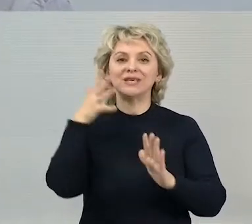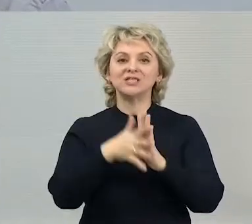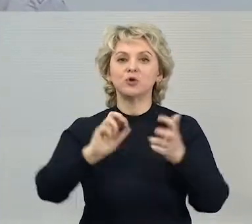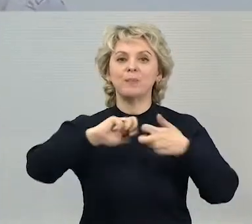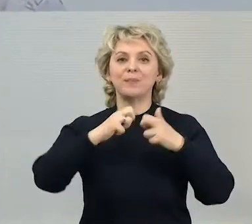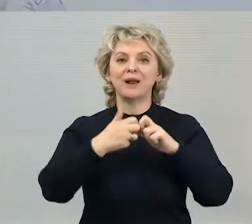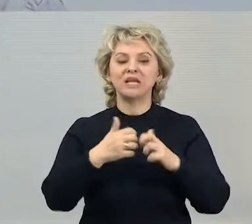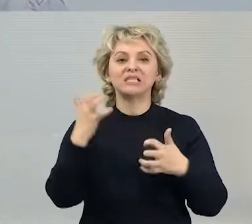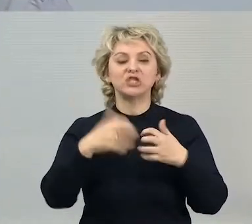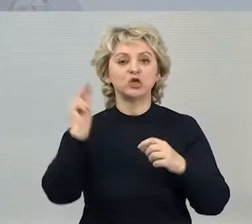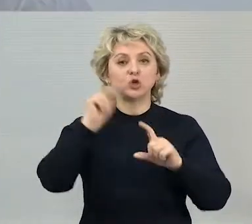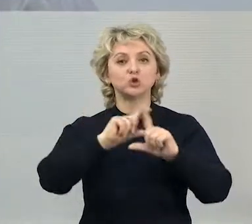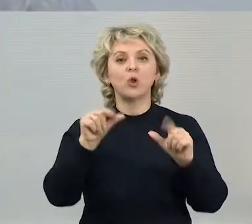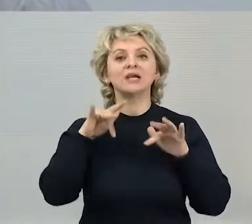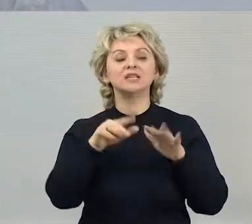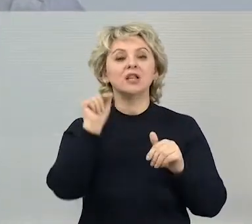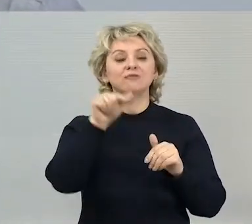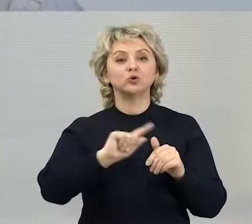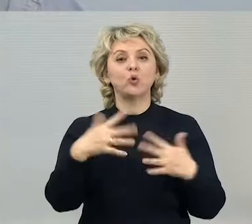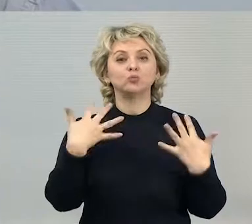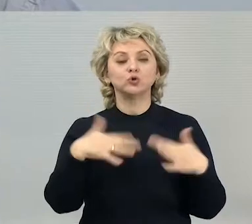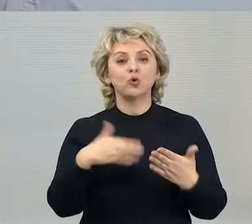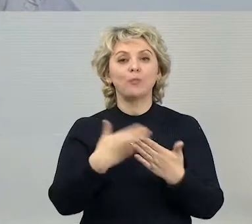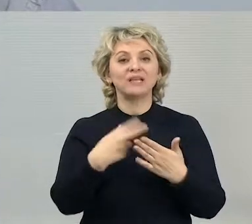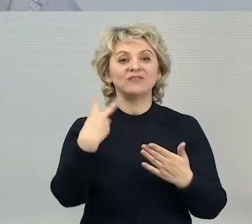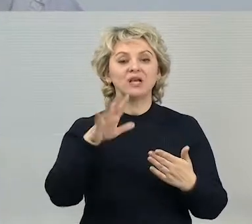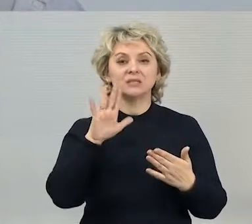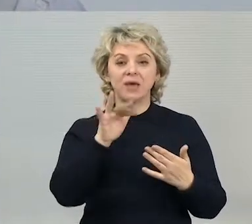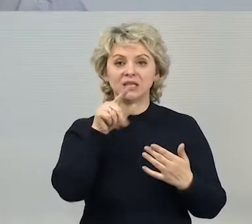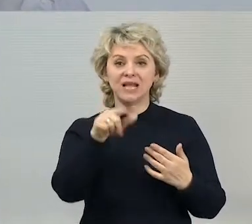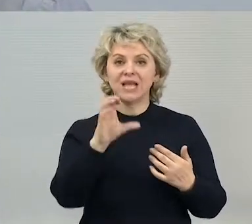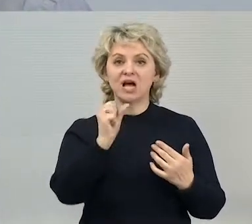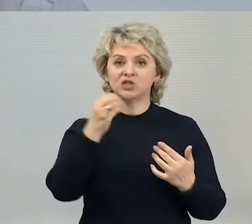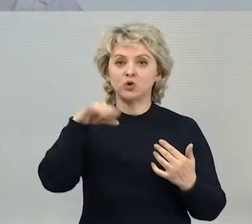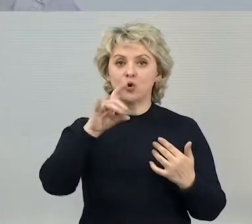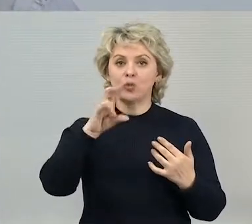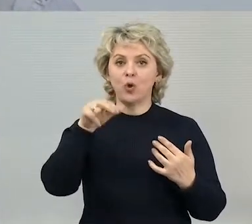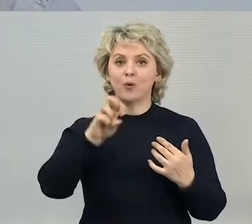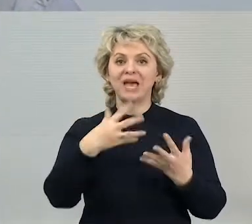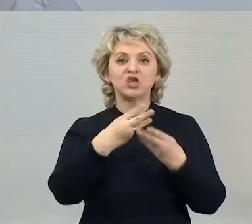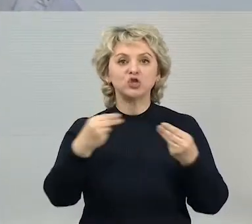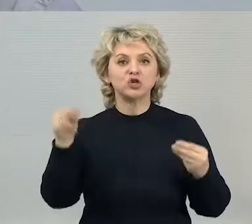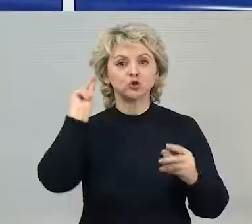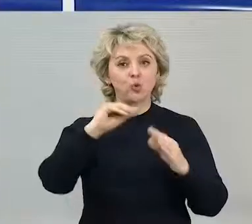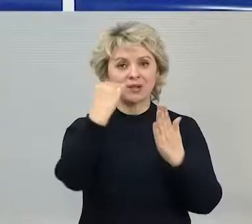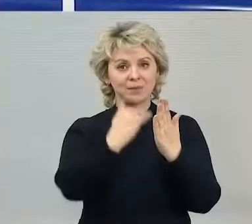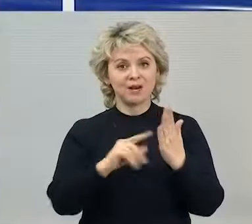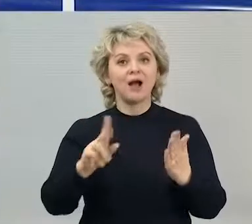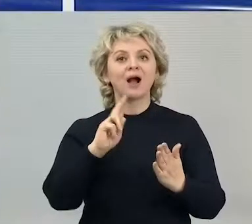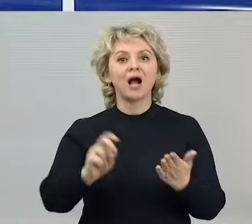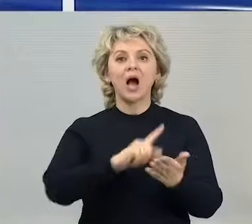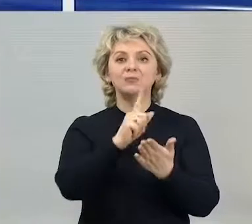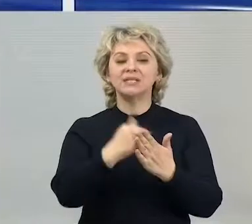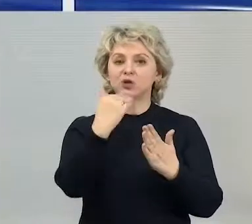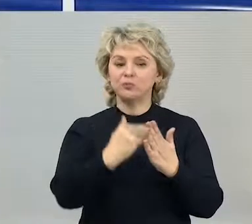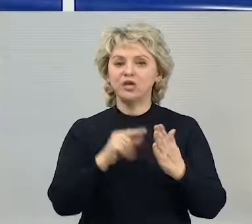проблемы средней школы. Дело в том, что уже почти 25 лет астрономия исчезла из школьной программы как обязательный предмет.